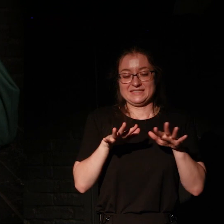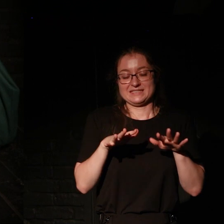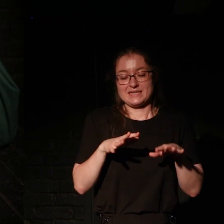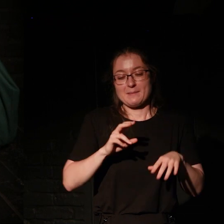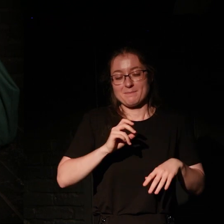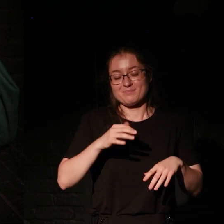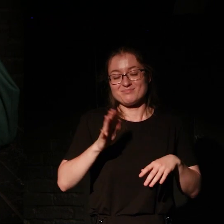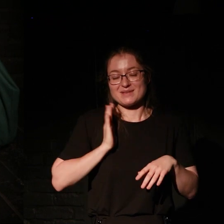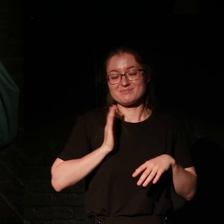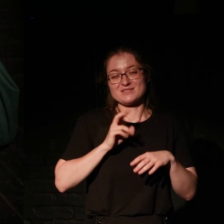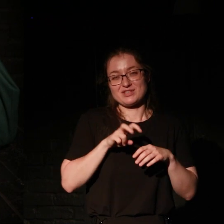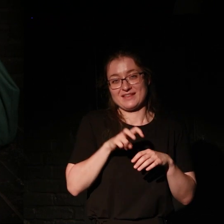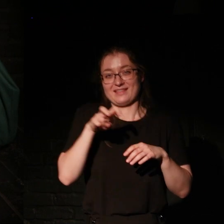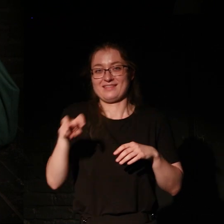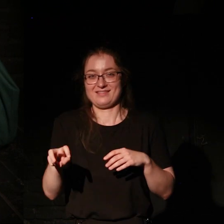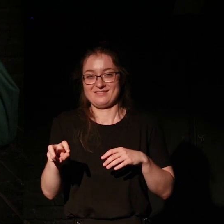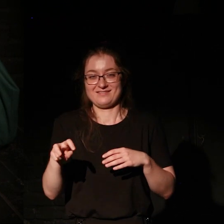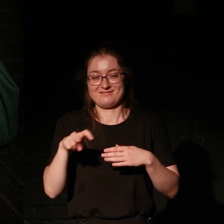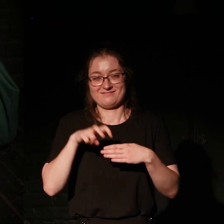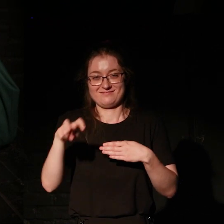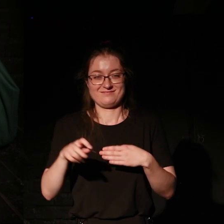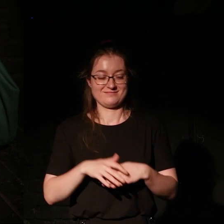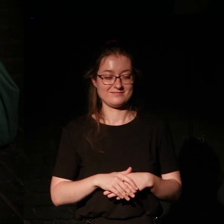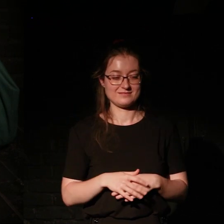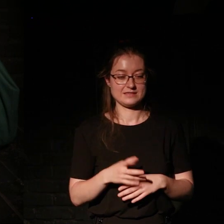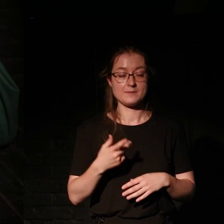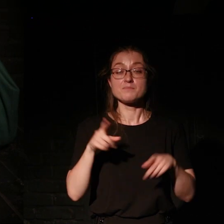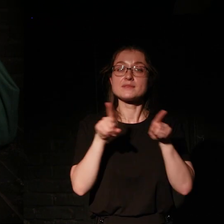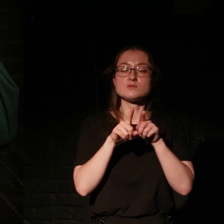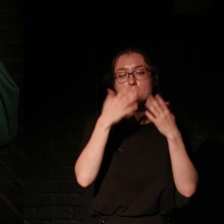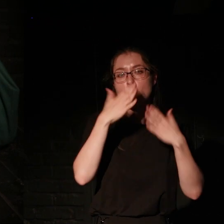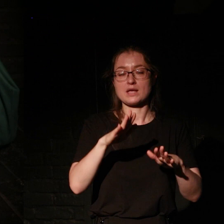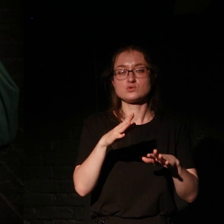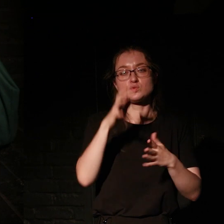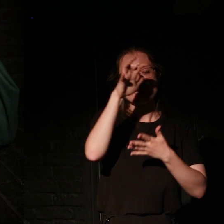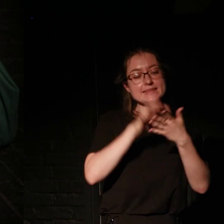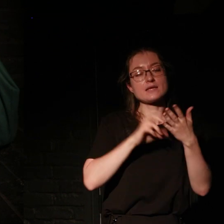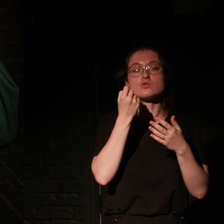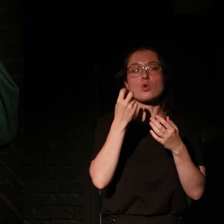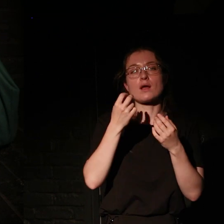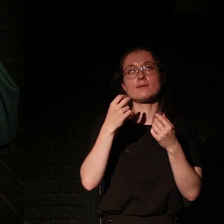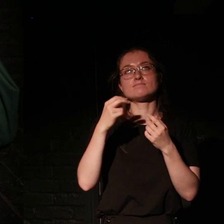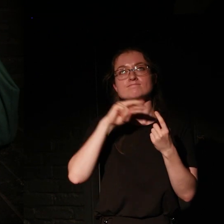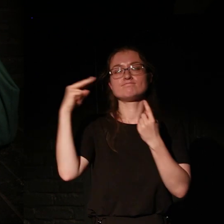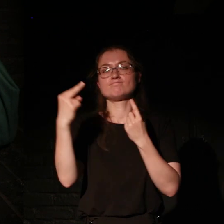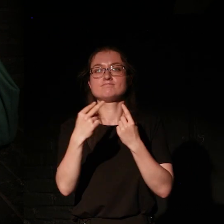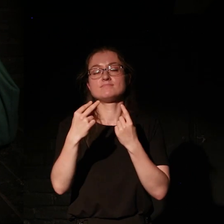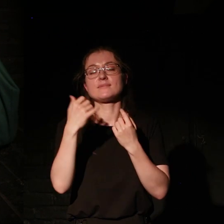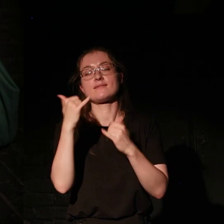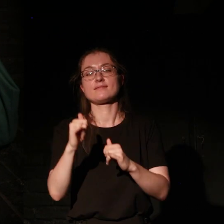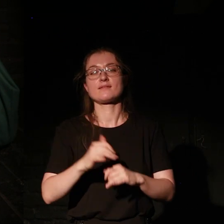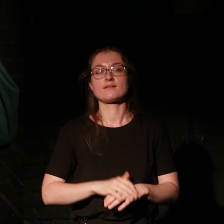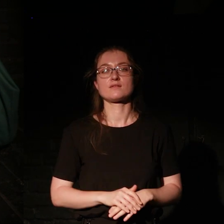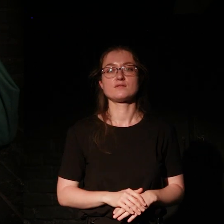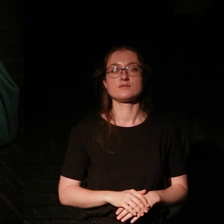i przyjrzeć się tekstowi też z innej perspektywy, co dla tekstu jest dobre. Tak? Poza